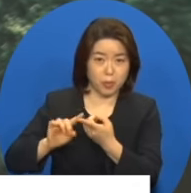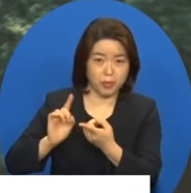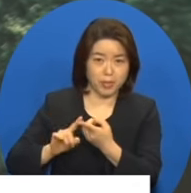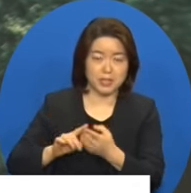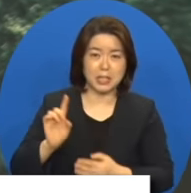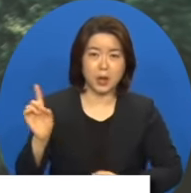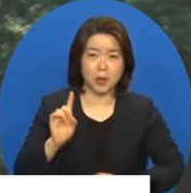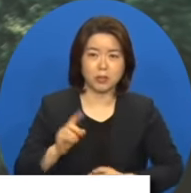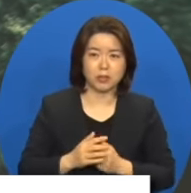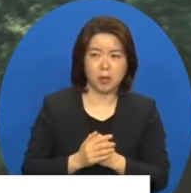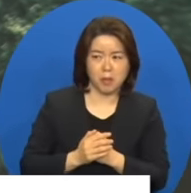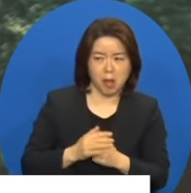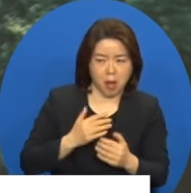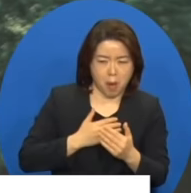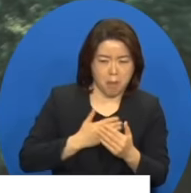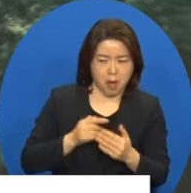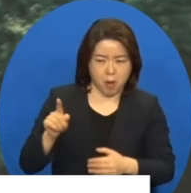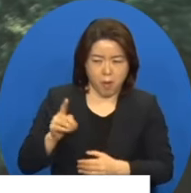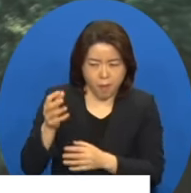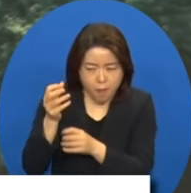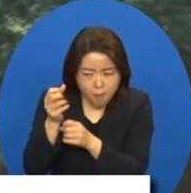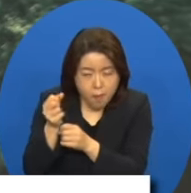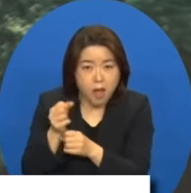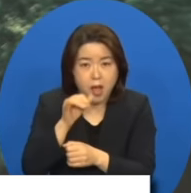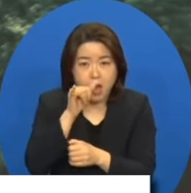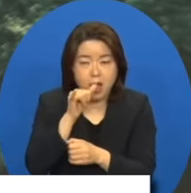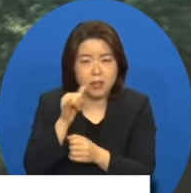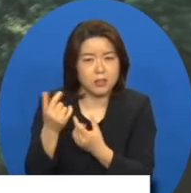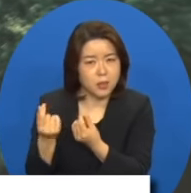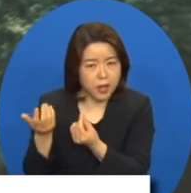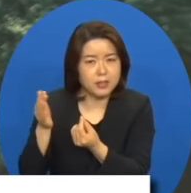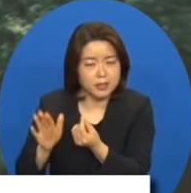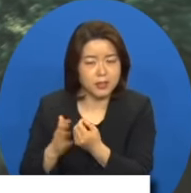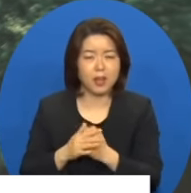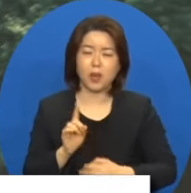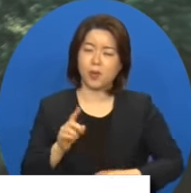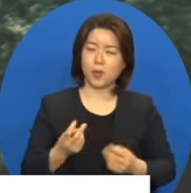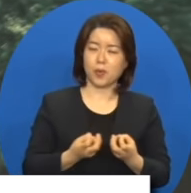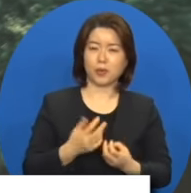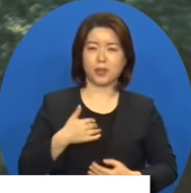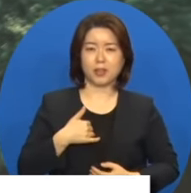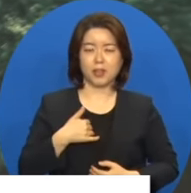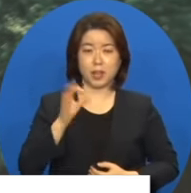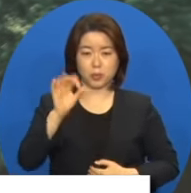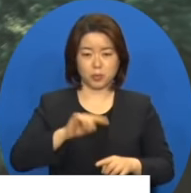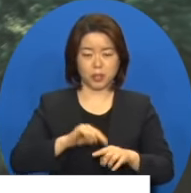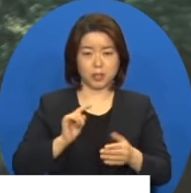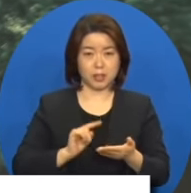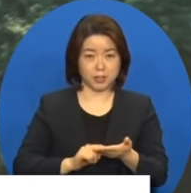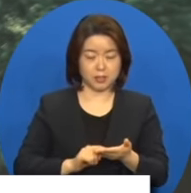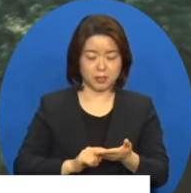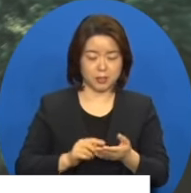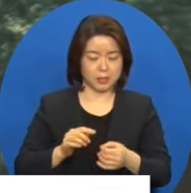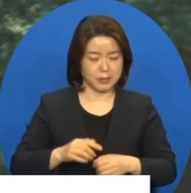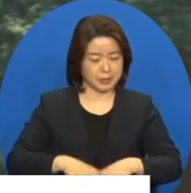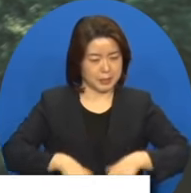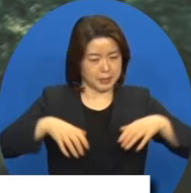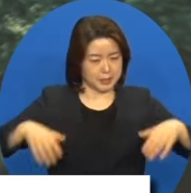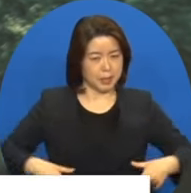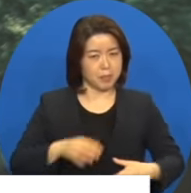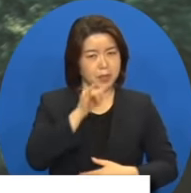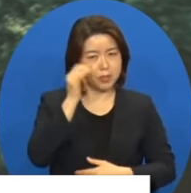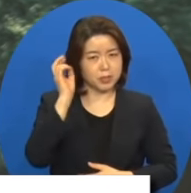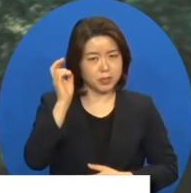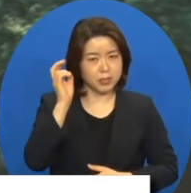어떤 트라우마가 있고 집착이 있을 만도 한데 어떻게 내가 돈에 대해서 그런 마음을 가질 수 있었을까 생각해